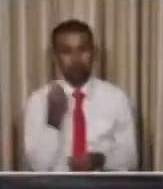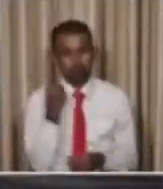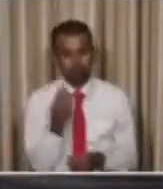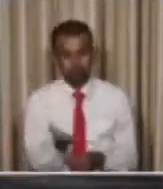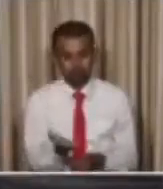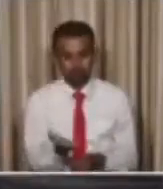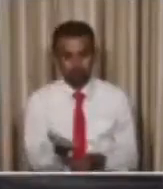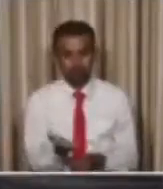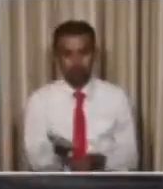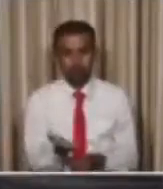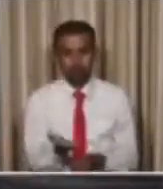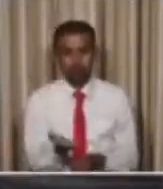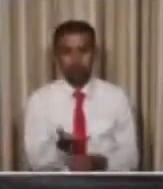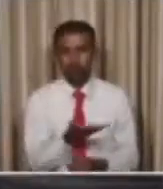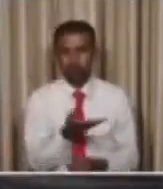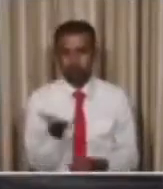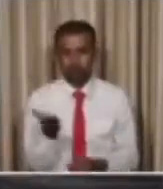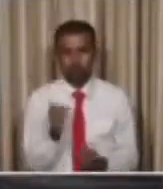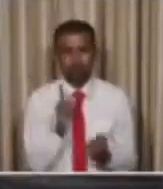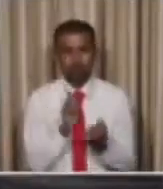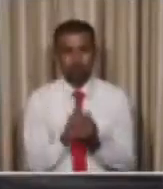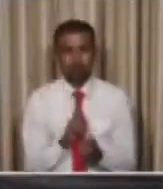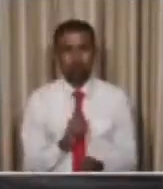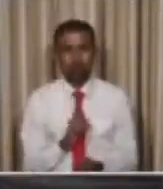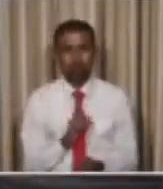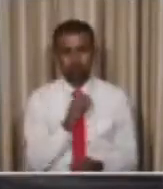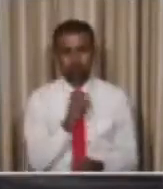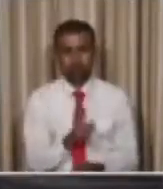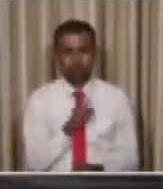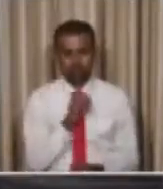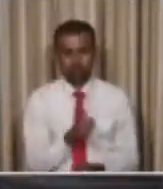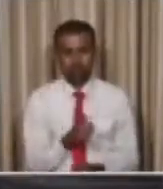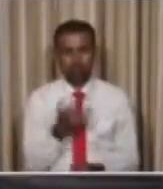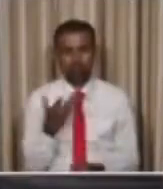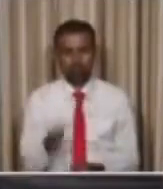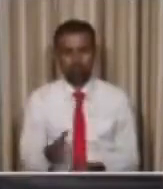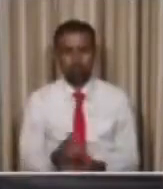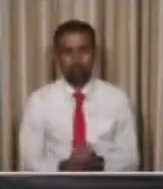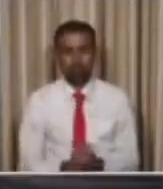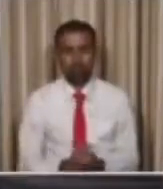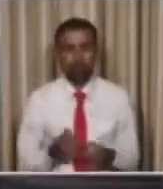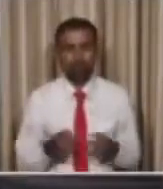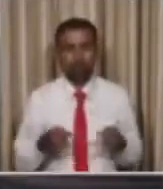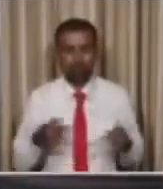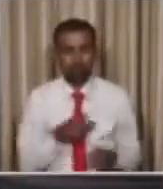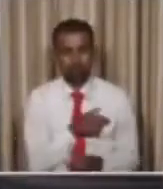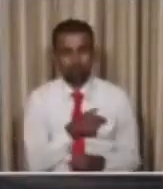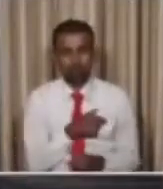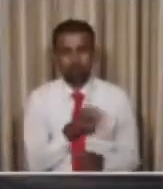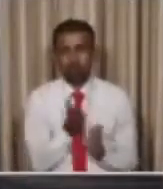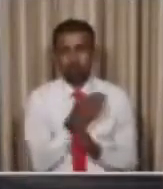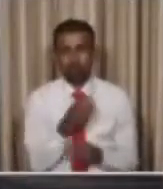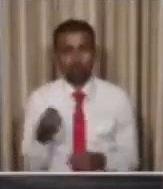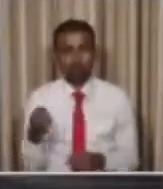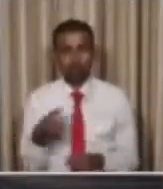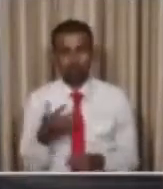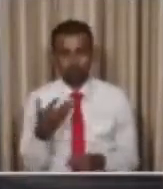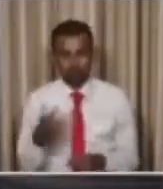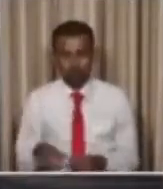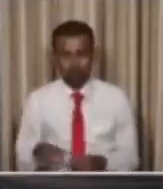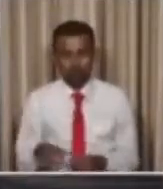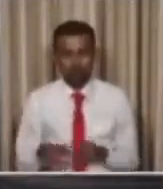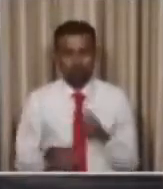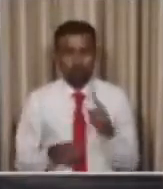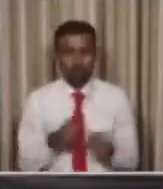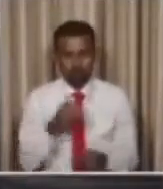දෙන්න කියන ඉල්ලීම මම හිතන්නේ ඔබතුමාවත් හම් වෙලා දිගින් දිගටම ඒ කණ්ඩායම කරලා තියෙනවා. විපක්ෂ නායකතුමත් පසුගිය දවසේ කරා මම